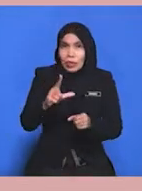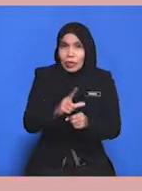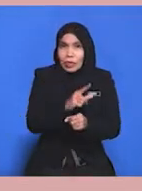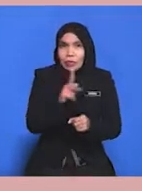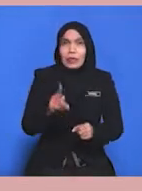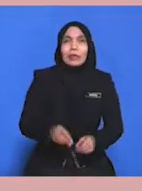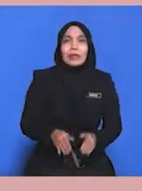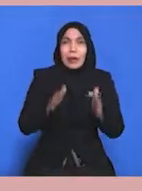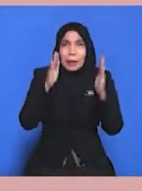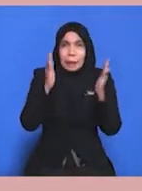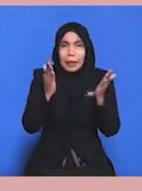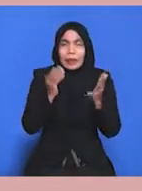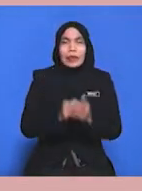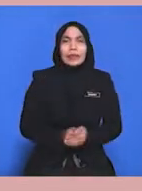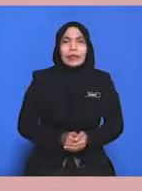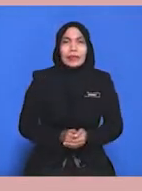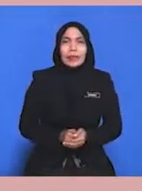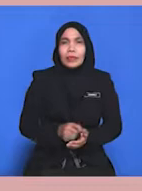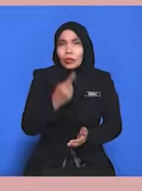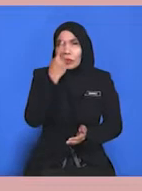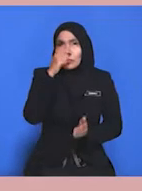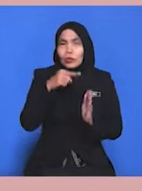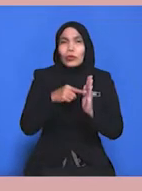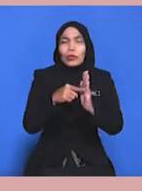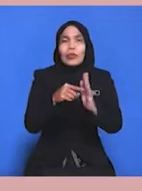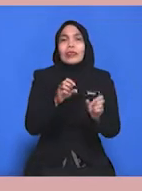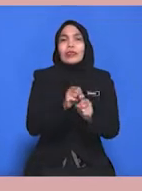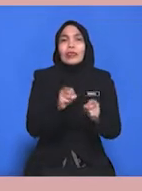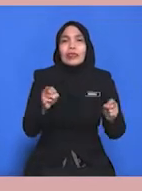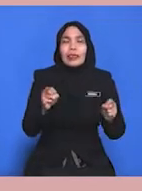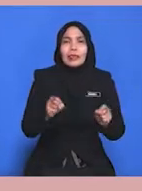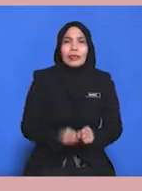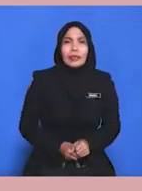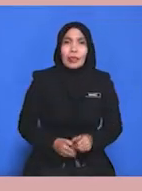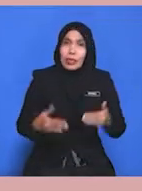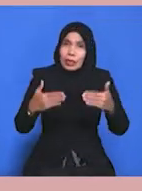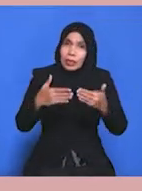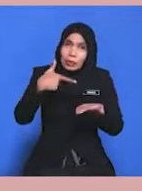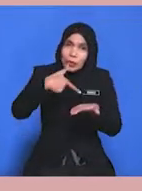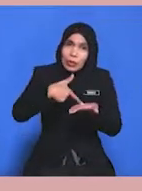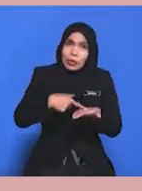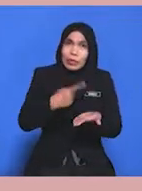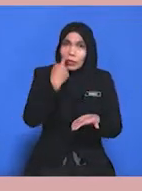menunjukkan selesai 1 pusingan dan sambung garis seterusnya untuk pusingan kedua.